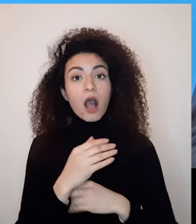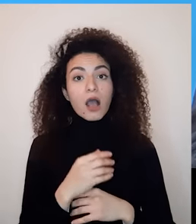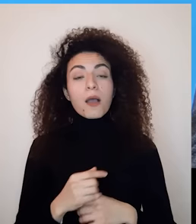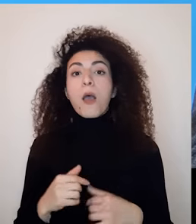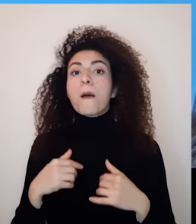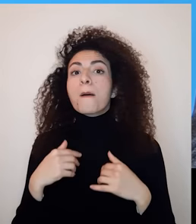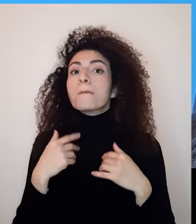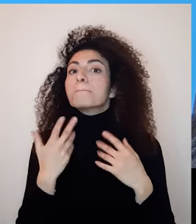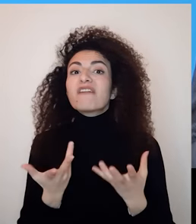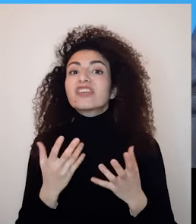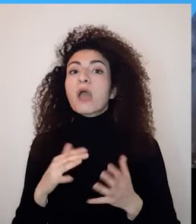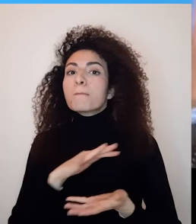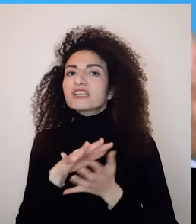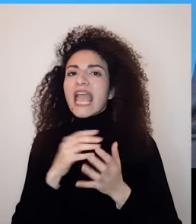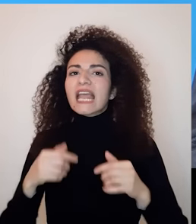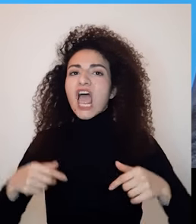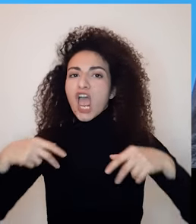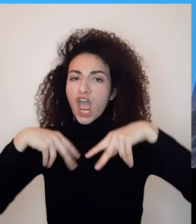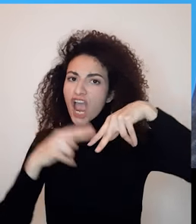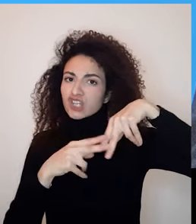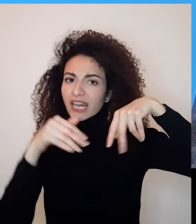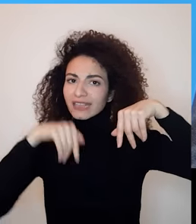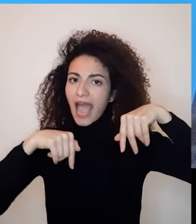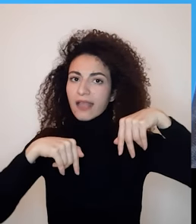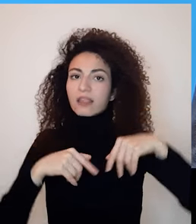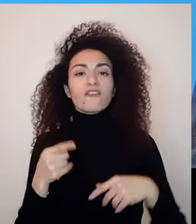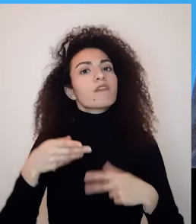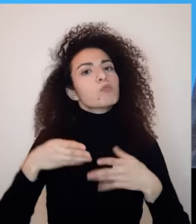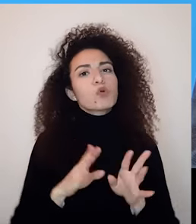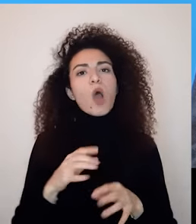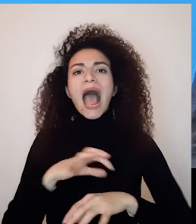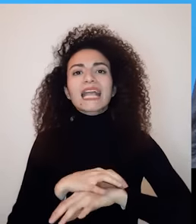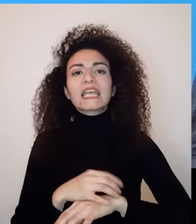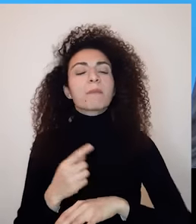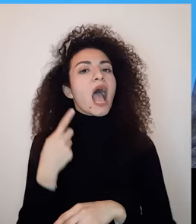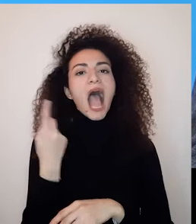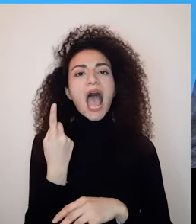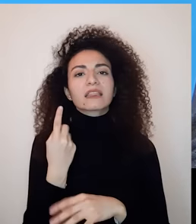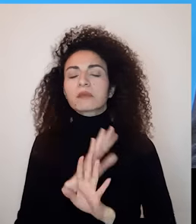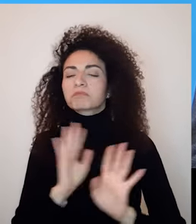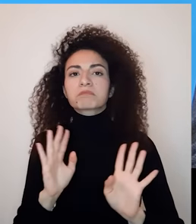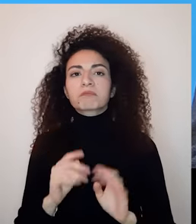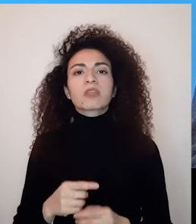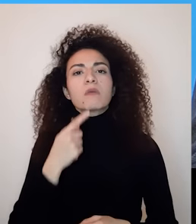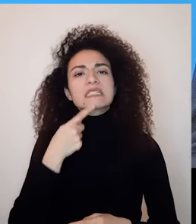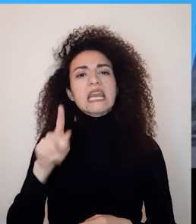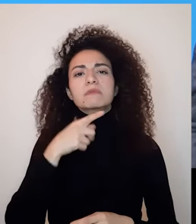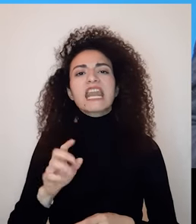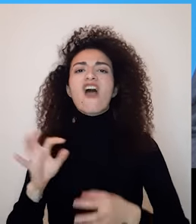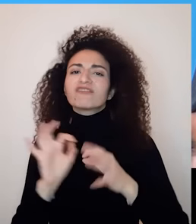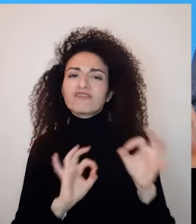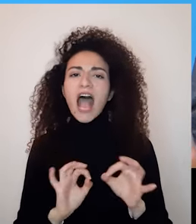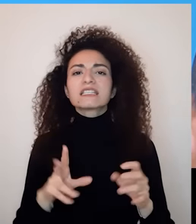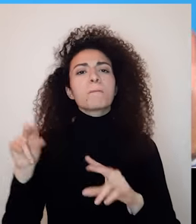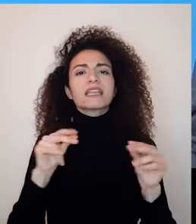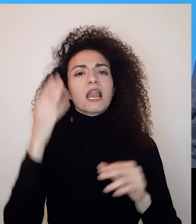أما للمرأة ذات الإعاقة من غير مشكلة الأطراف السفلى أو عضلات الحوض، ممكن أن تزور طبيبها النسائي وتتلقى